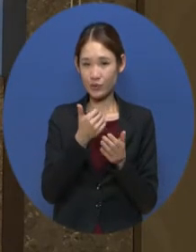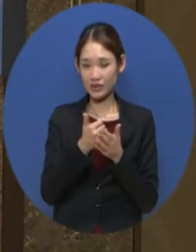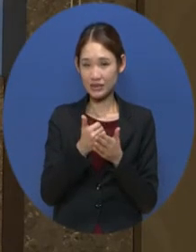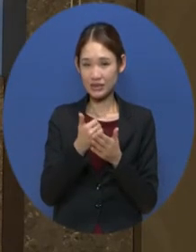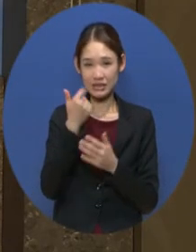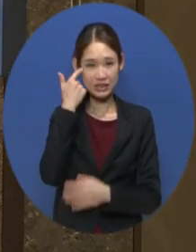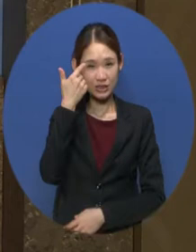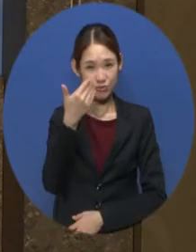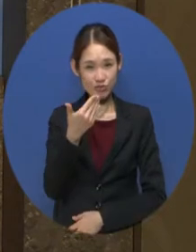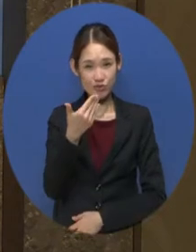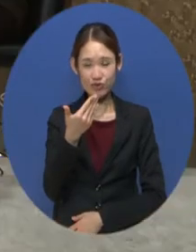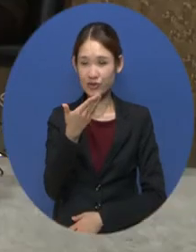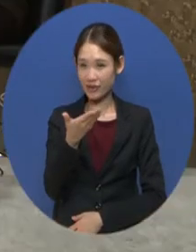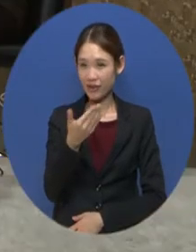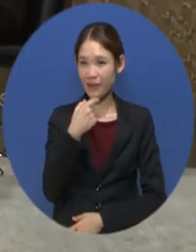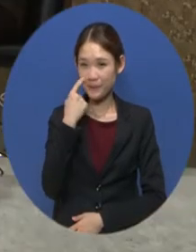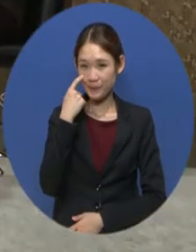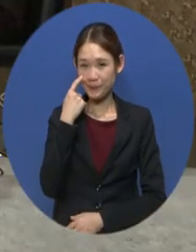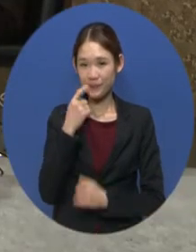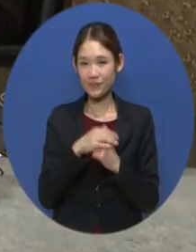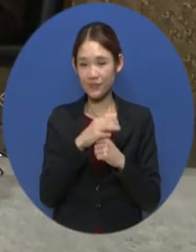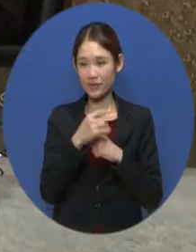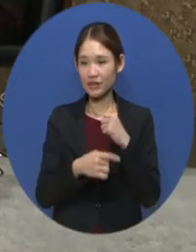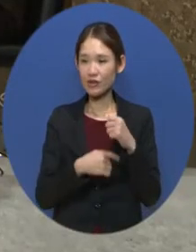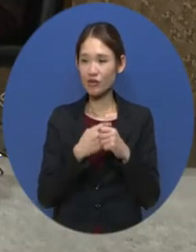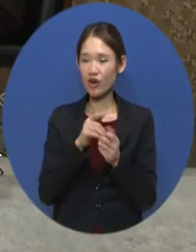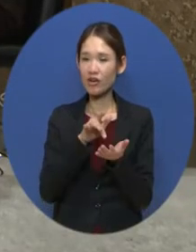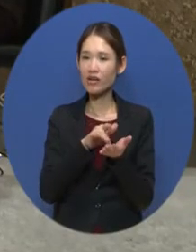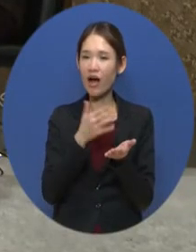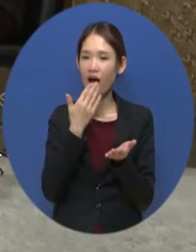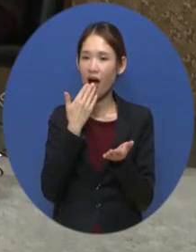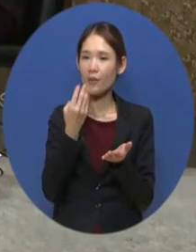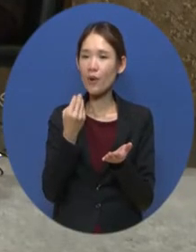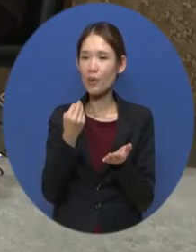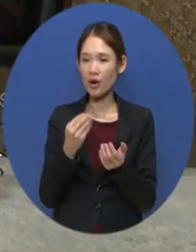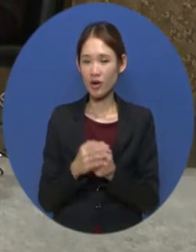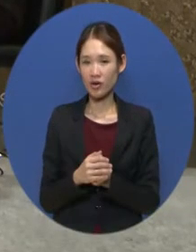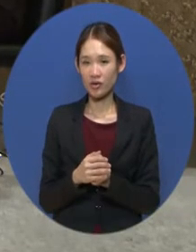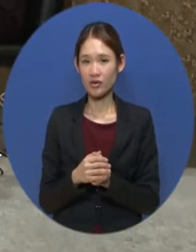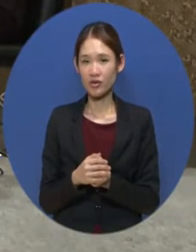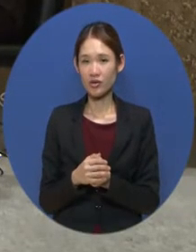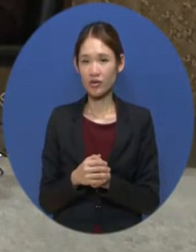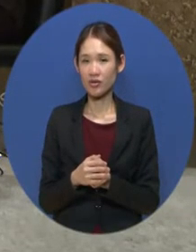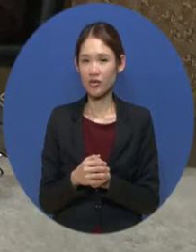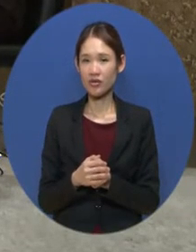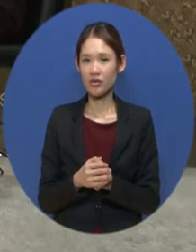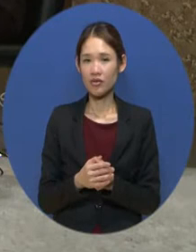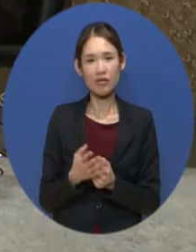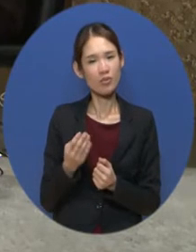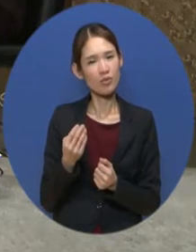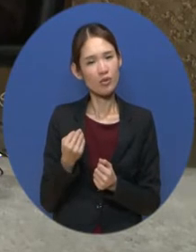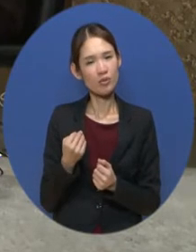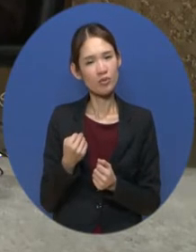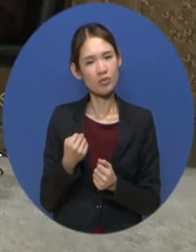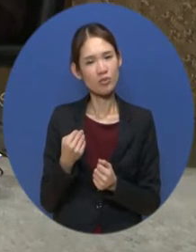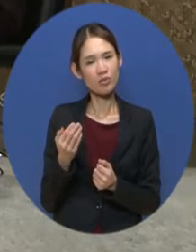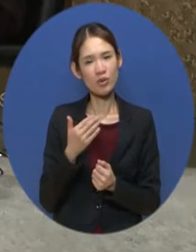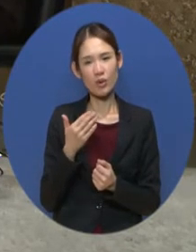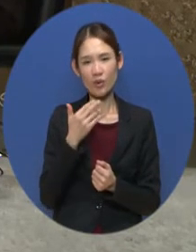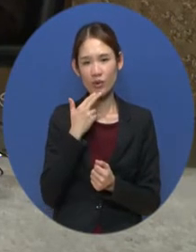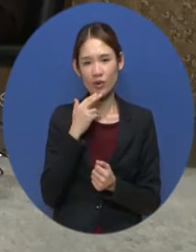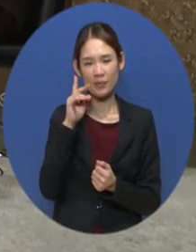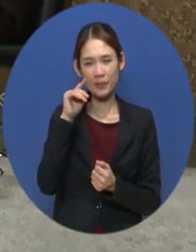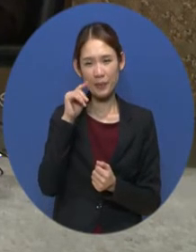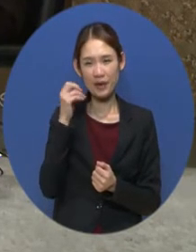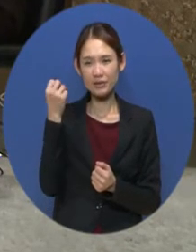질문을 한번 드려볼게요. 네. 1년에 약을 혹시 몇 번 정도 드세요? 몇 번이라고 할 수 없을 만큼 저는 자주 먹어요.